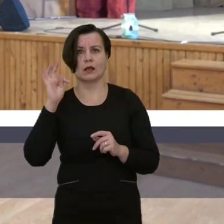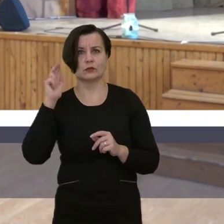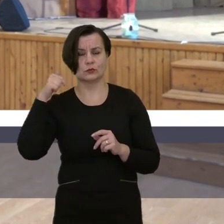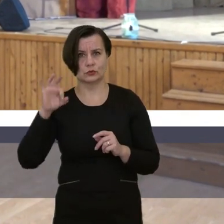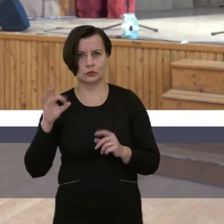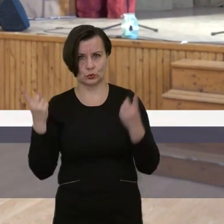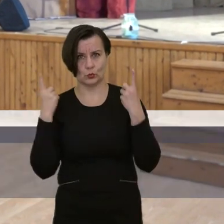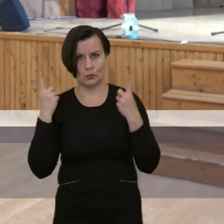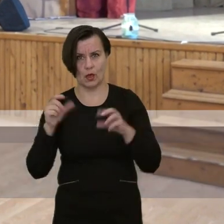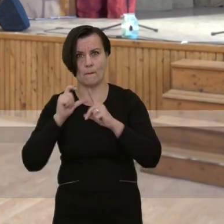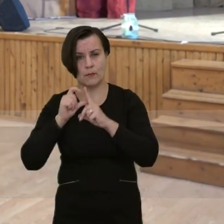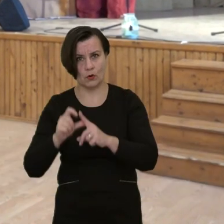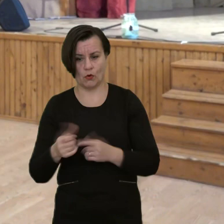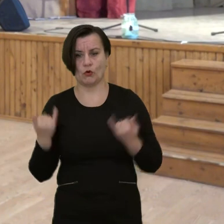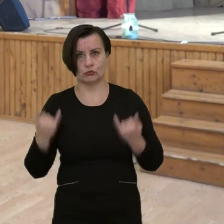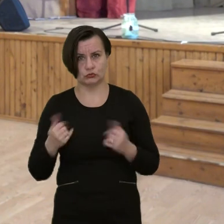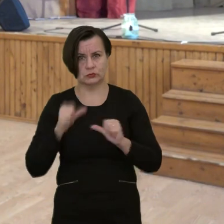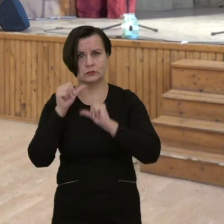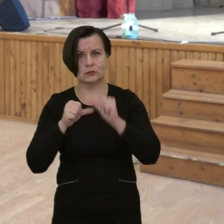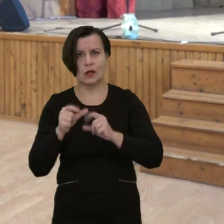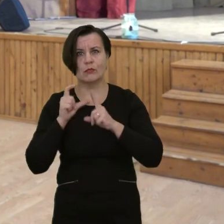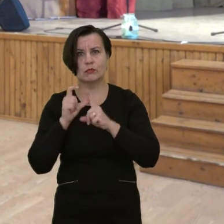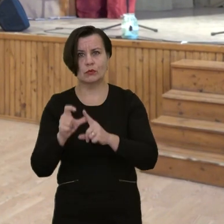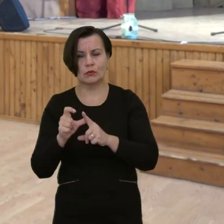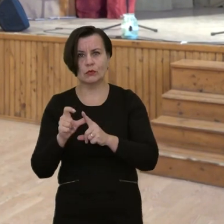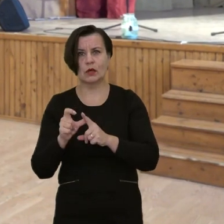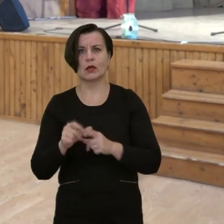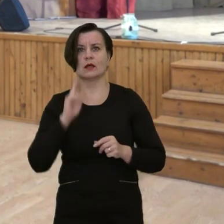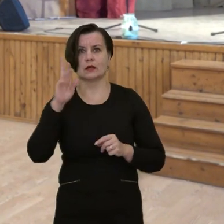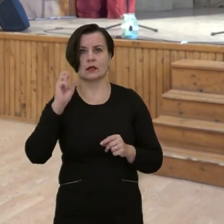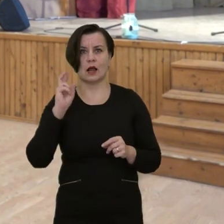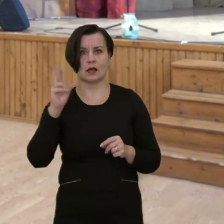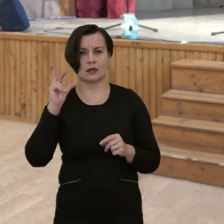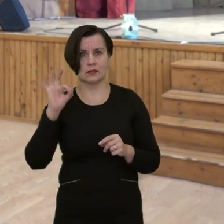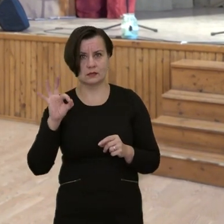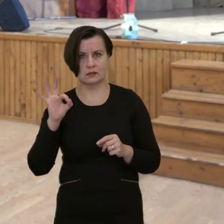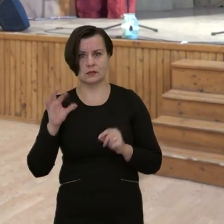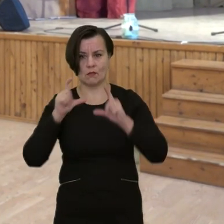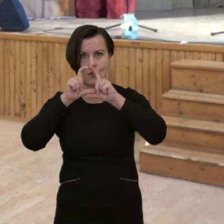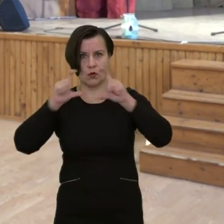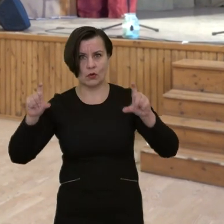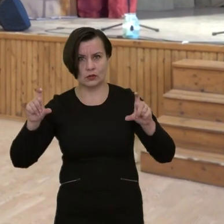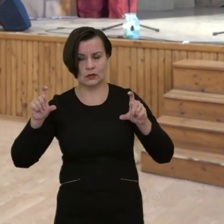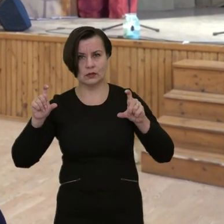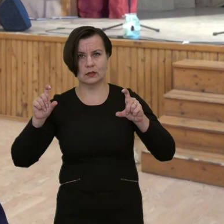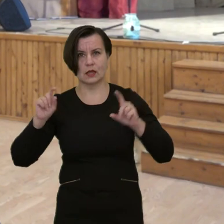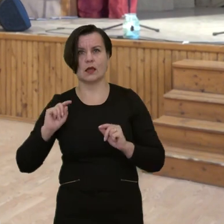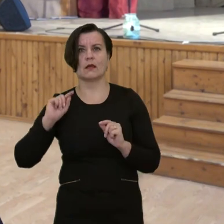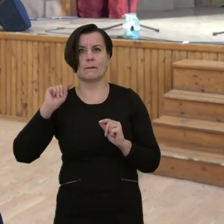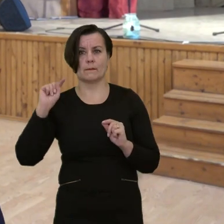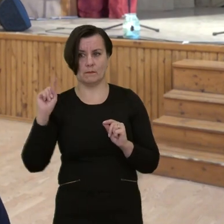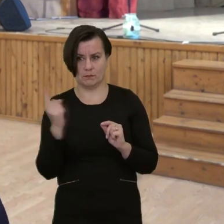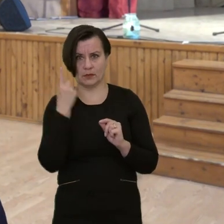jubilėjaus proga. O šiemet labai sukako tokia proga, kad Krakių įkurtai mokyklai